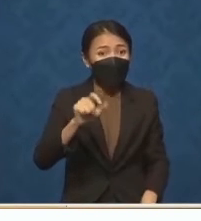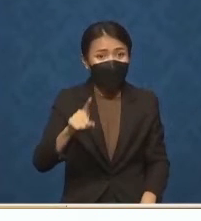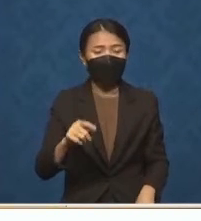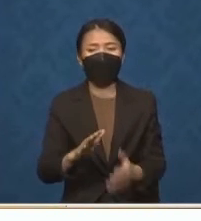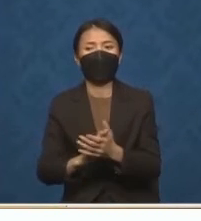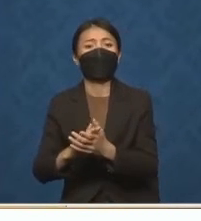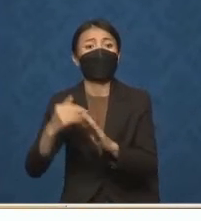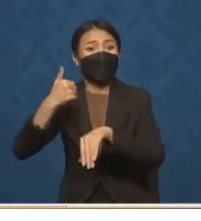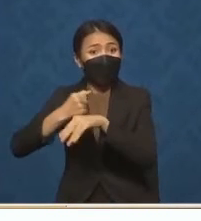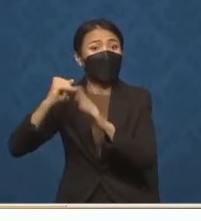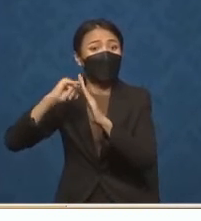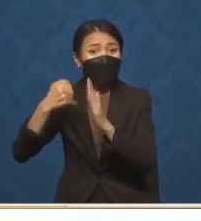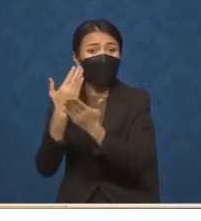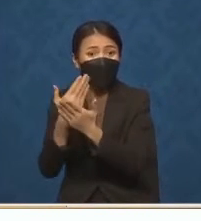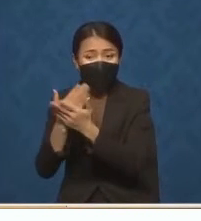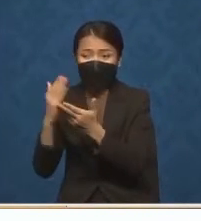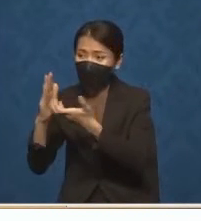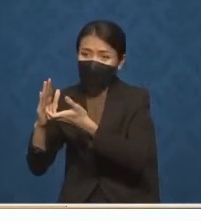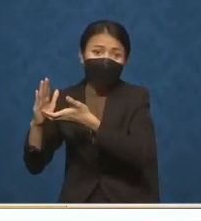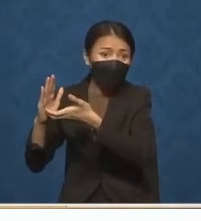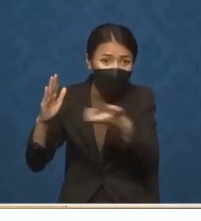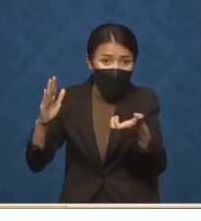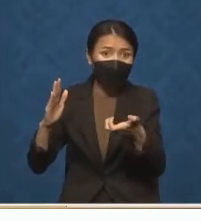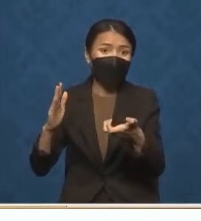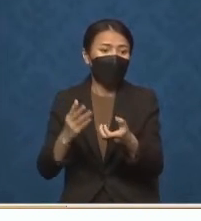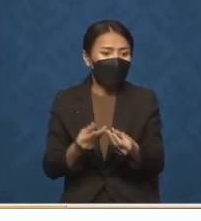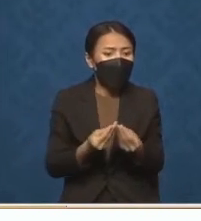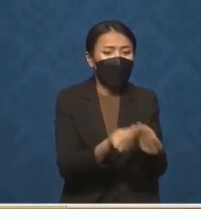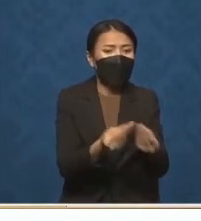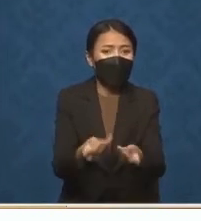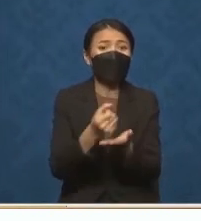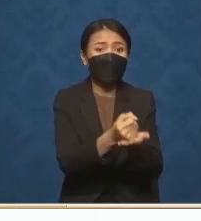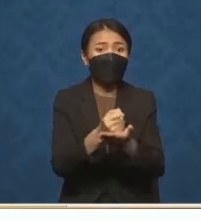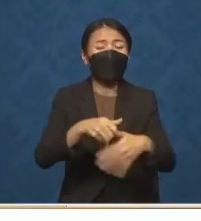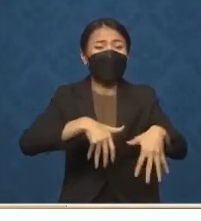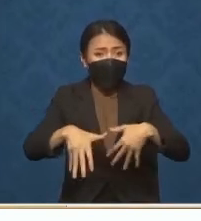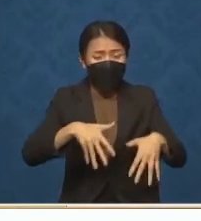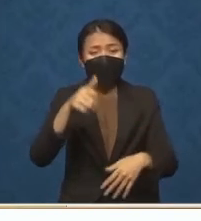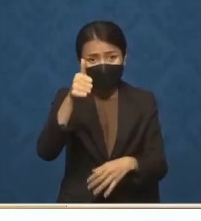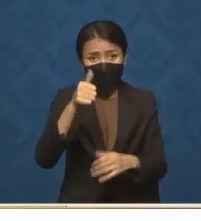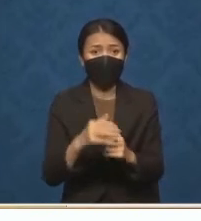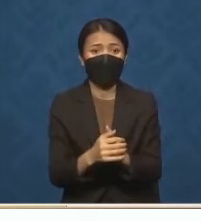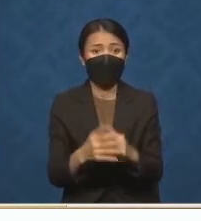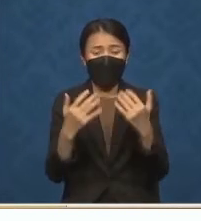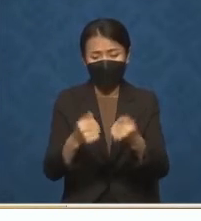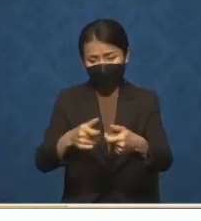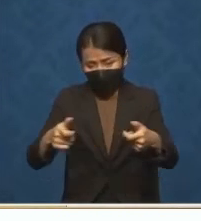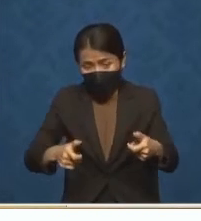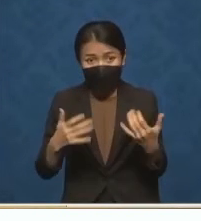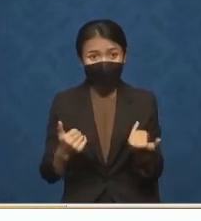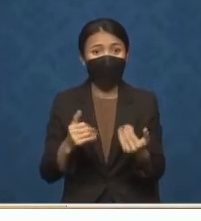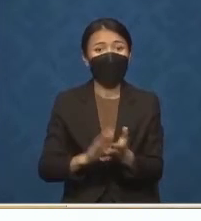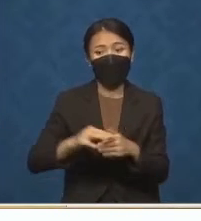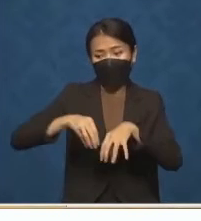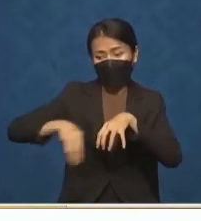พร้มกันั้น ก็ยังให้หน่วยงานทมีคามเกี่วข้องกรมท